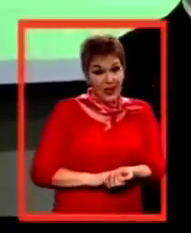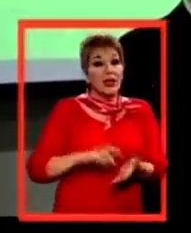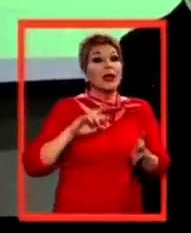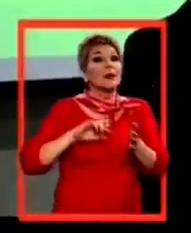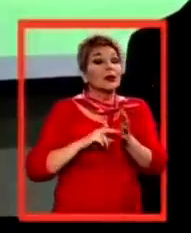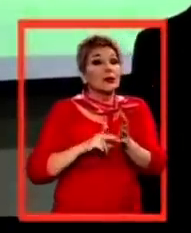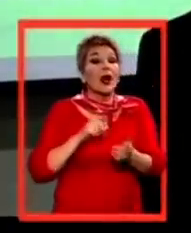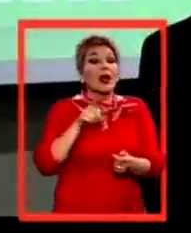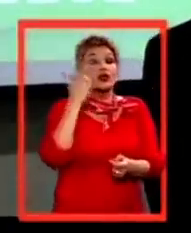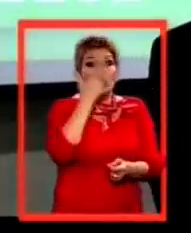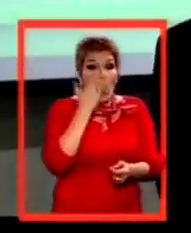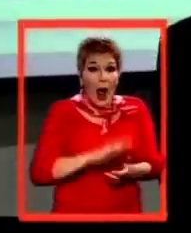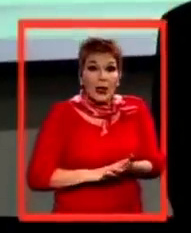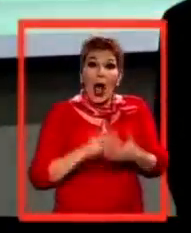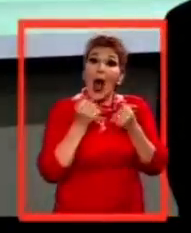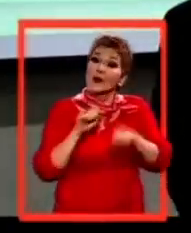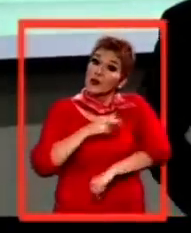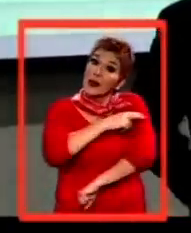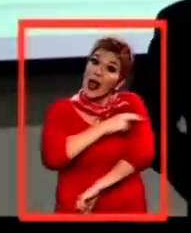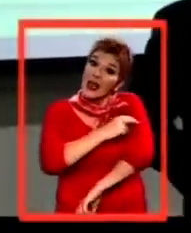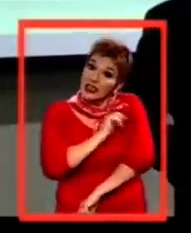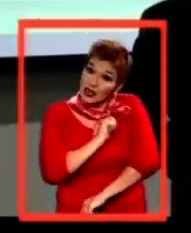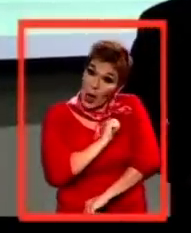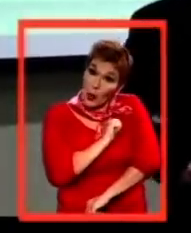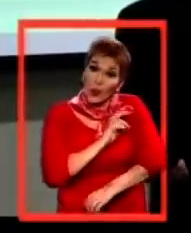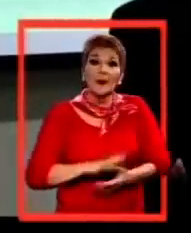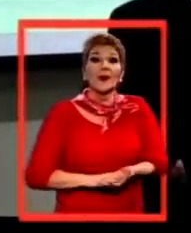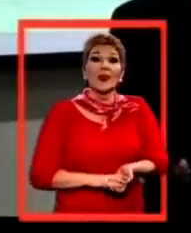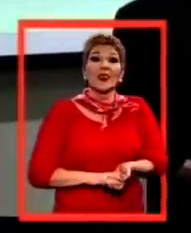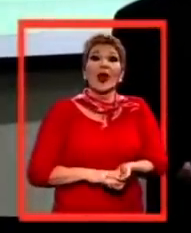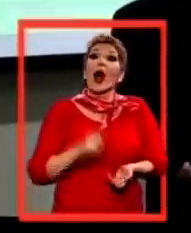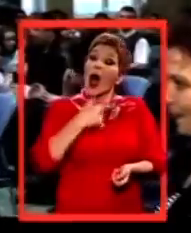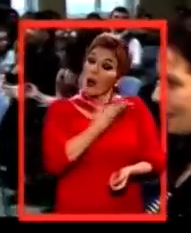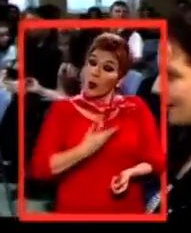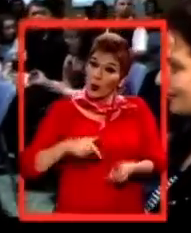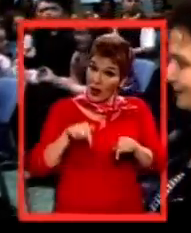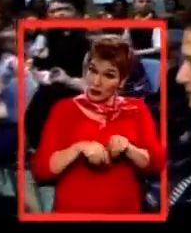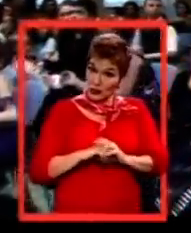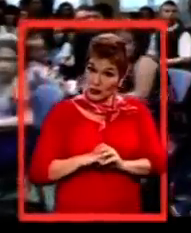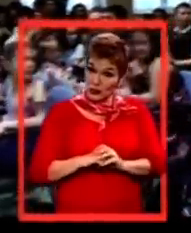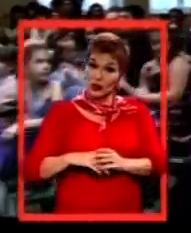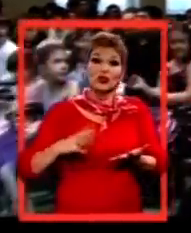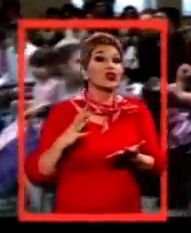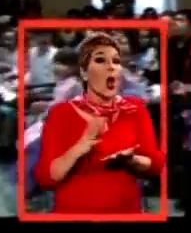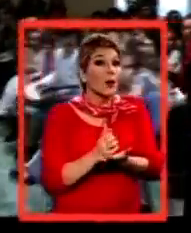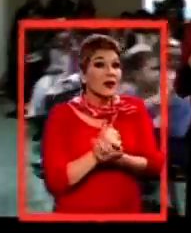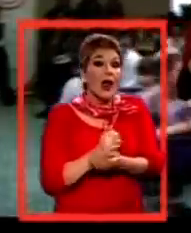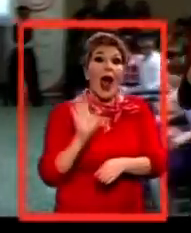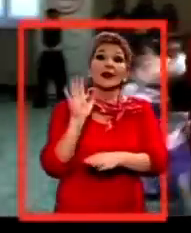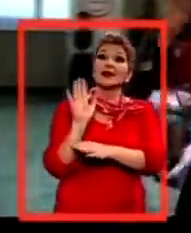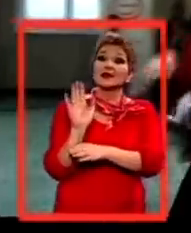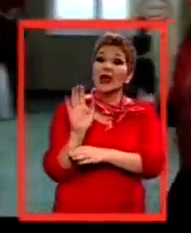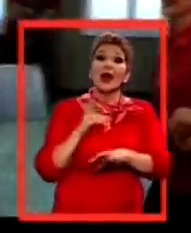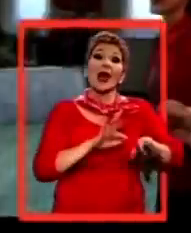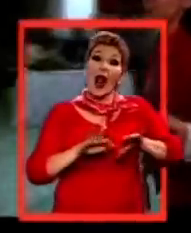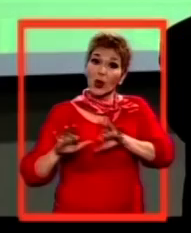pregătire școlară, am terminat liceul teoretic Traian din București, obținând atestat de